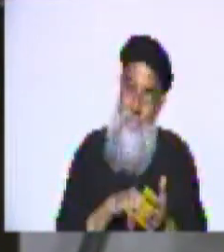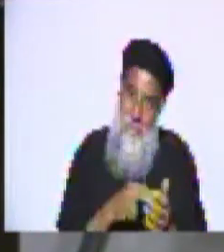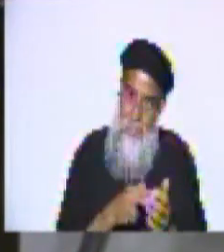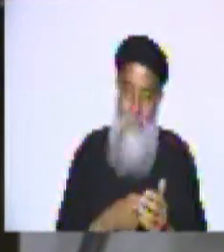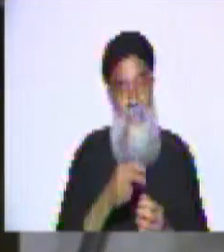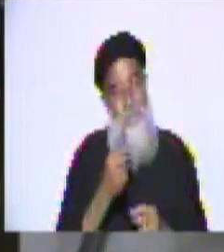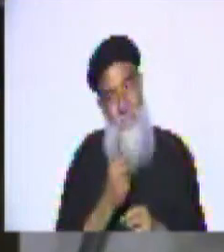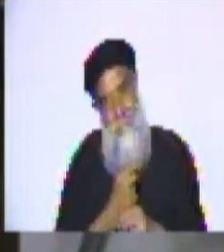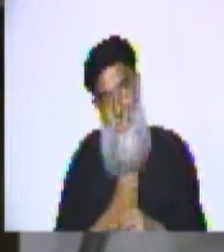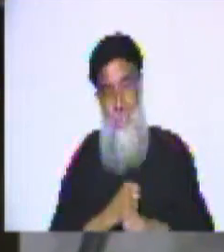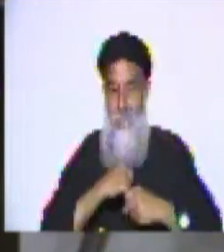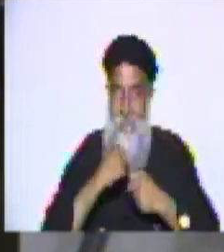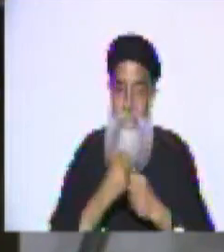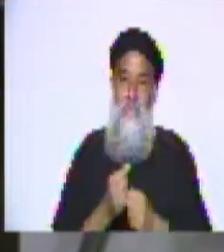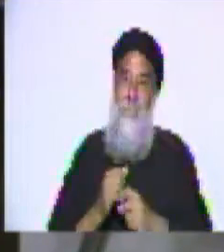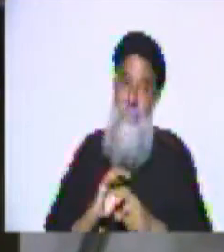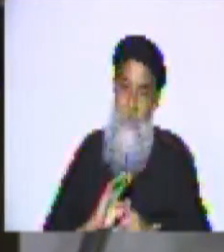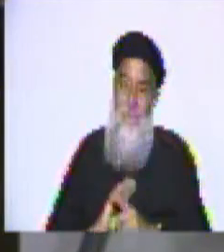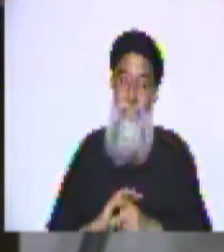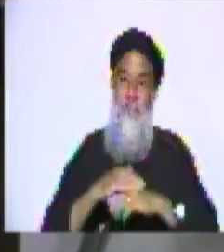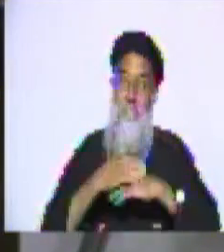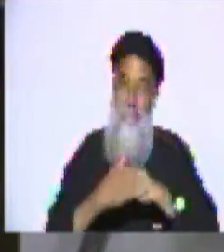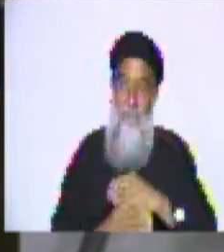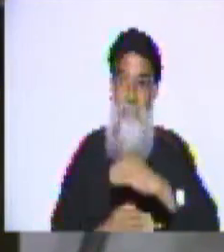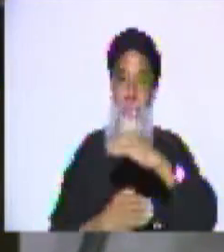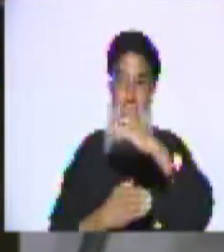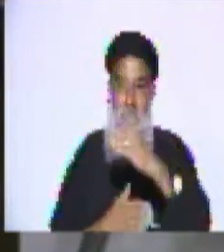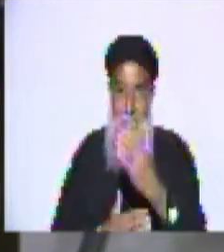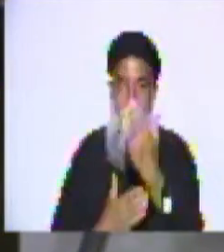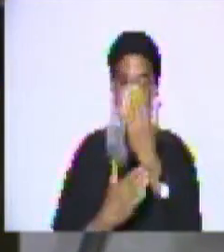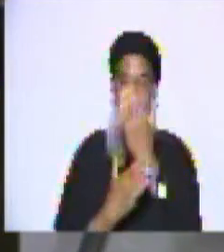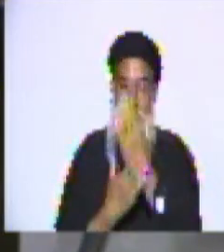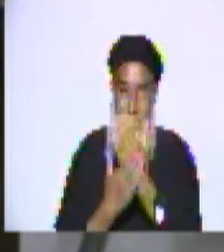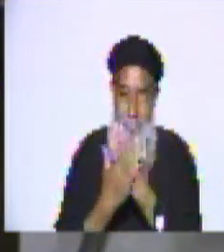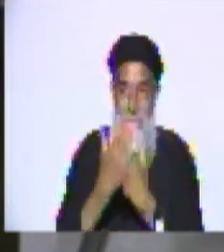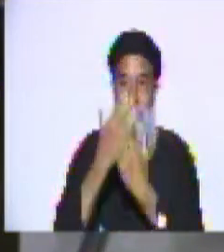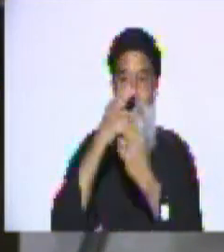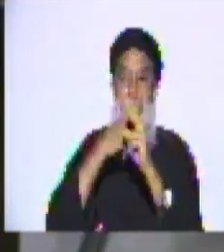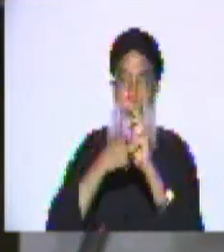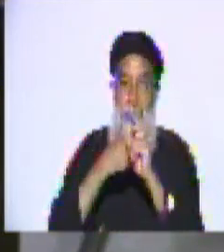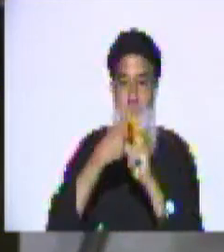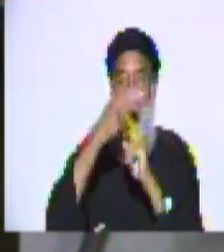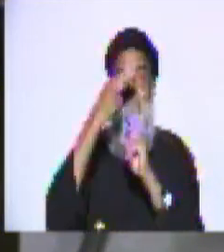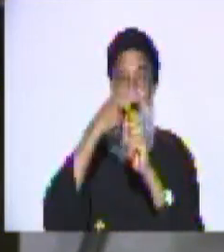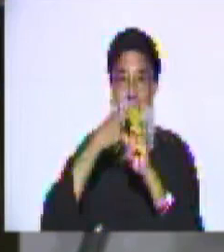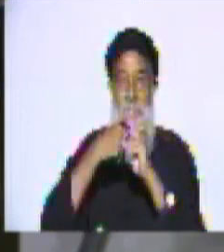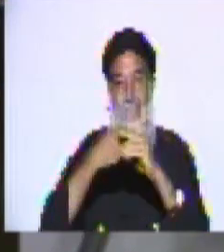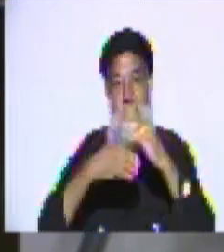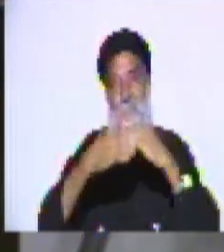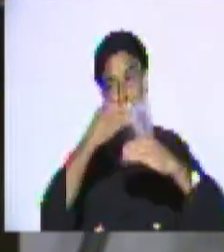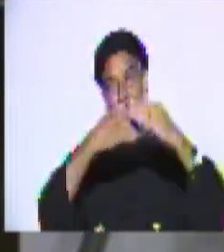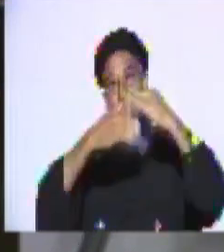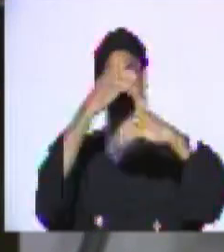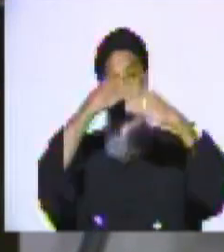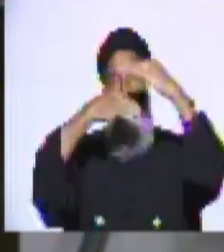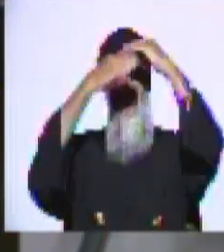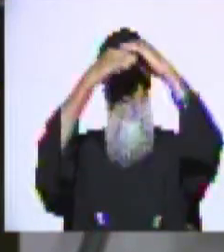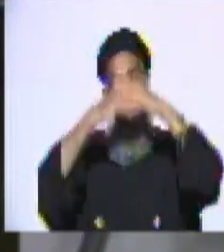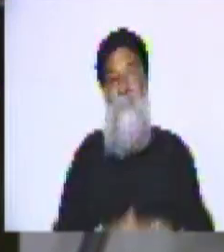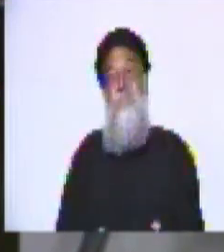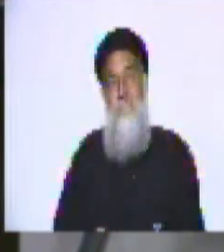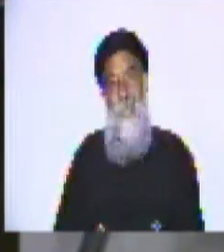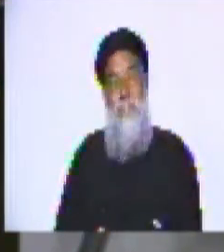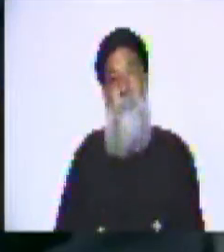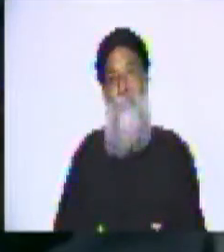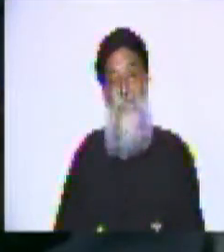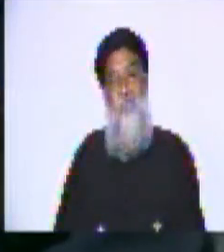صفاته بيقويها ويجددها، بحيث تبقى دايما للأفضل يعني. أي. طيب